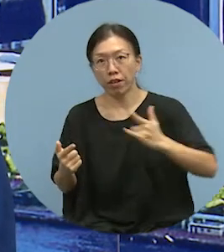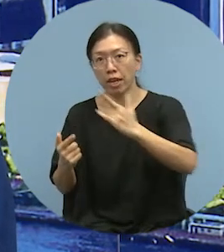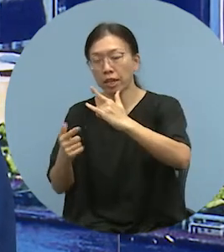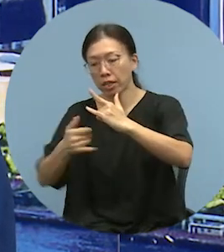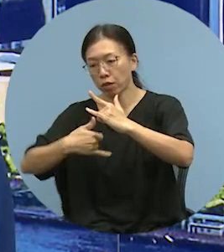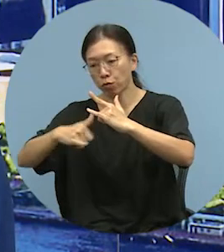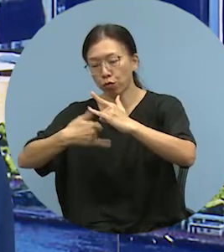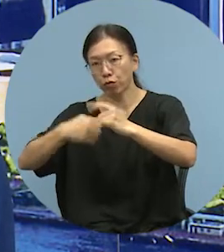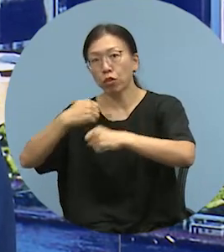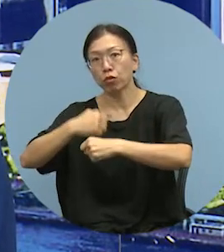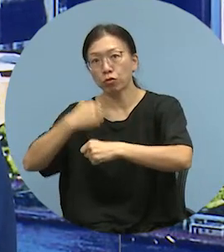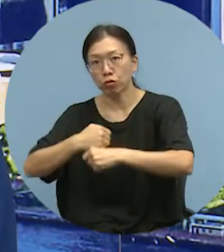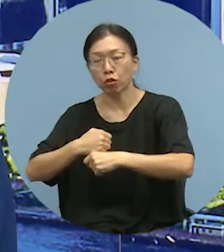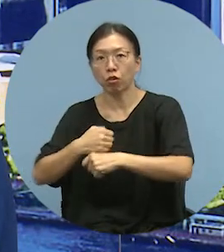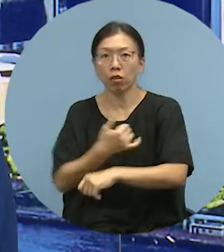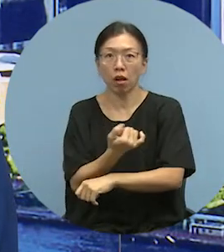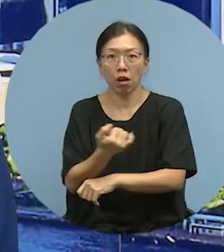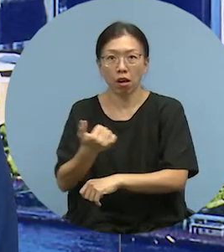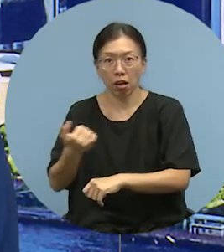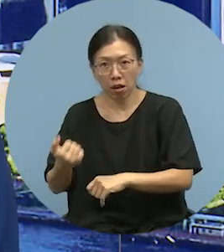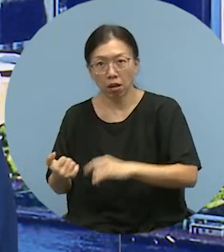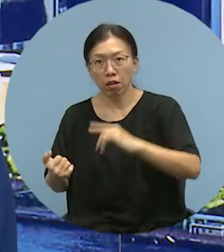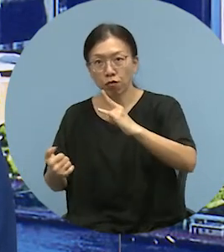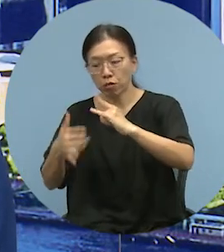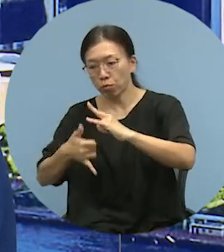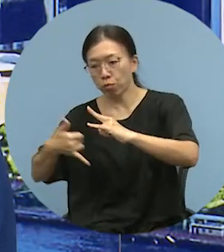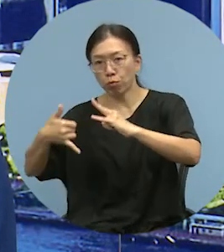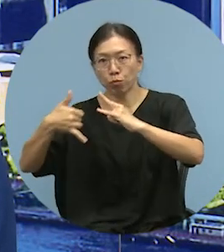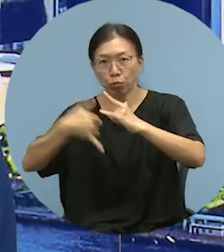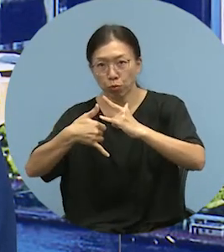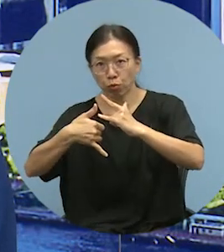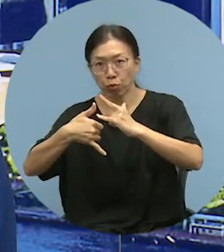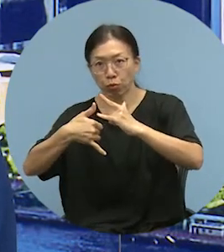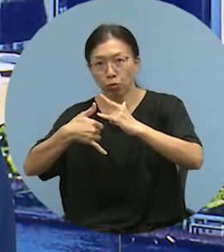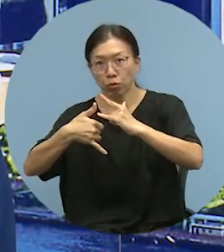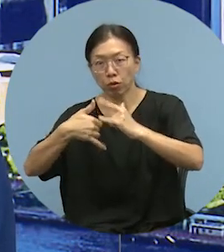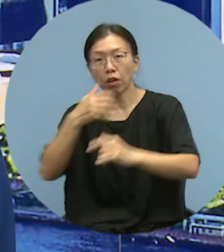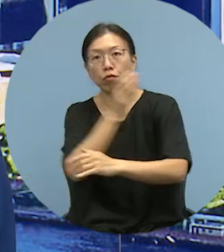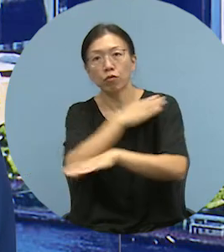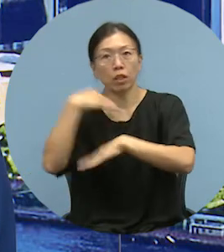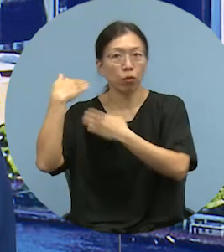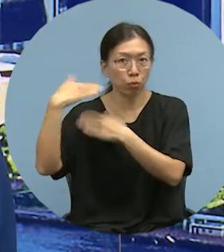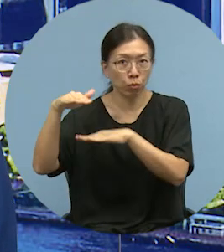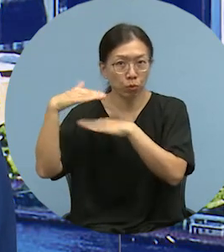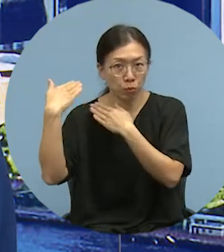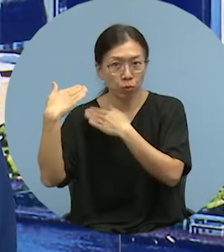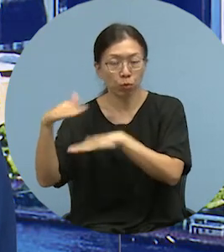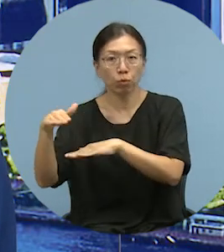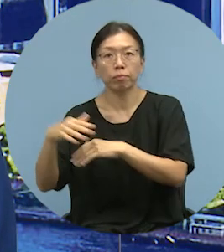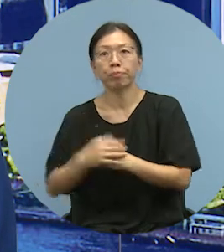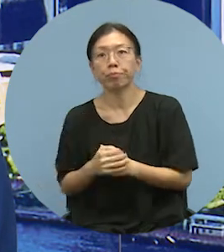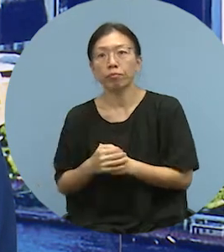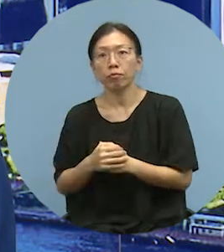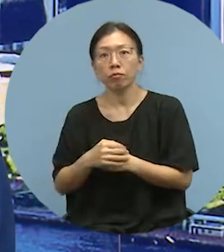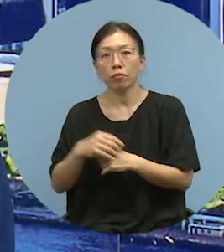作。咁間唔中都會上去個貨機上邊咧，係負責一啲卸貨嘅工作嘅。咁啲貨機